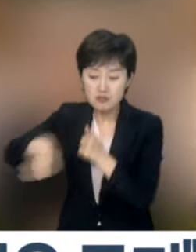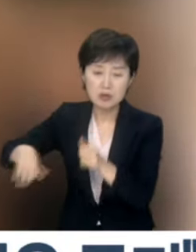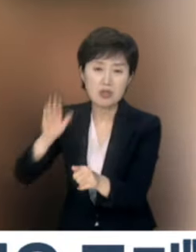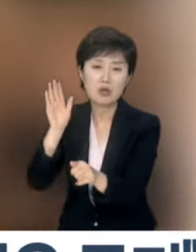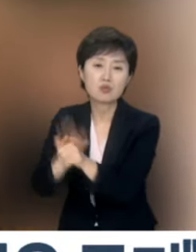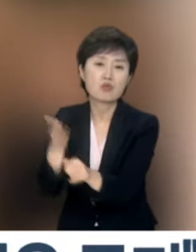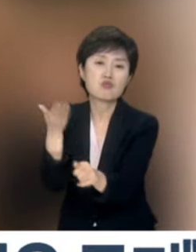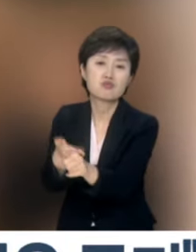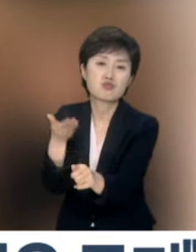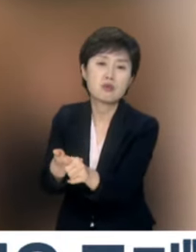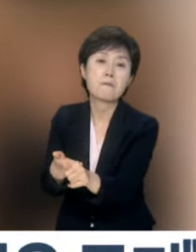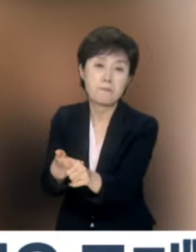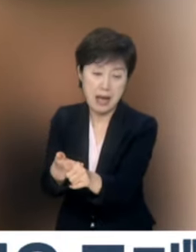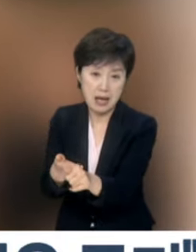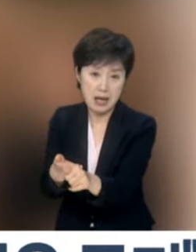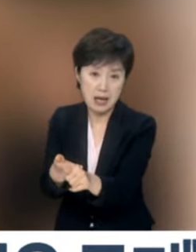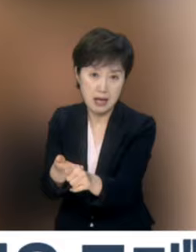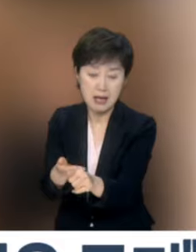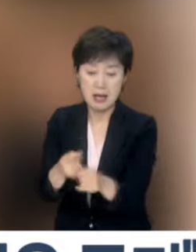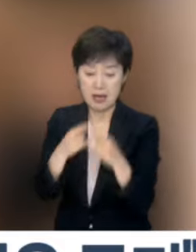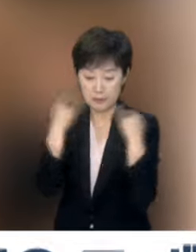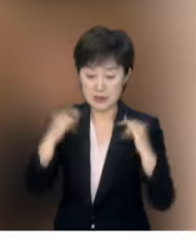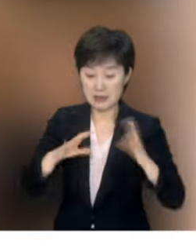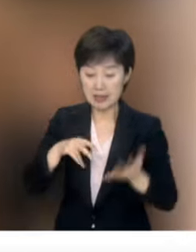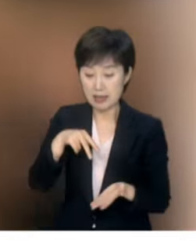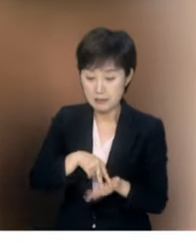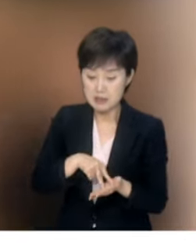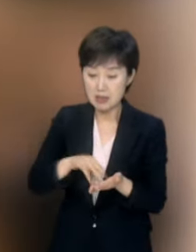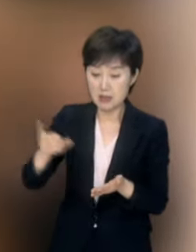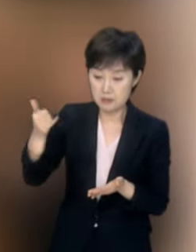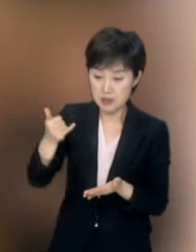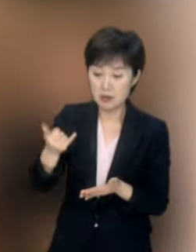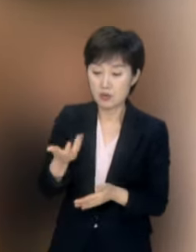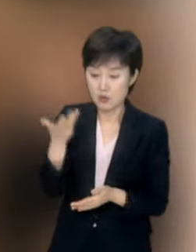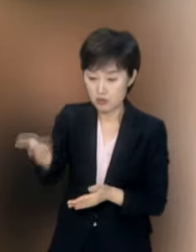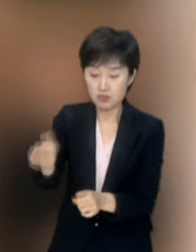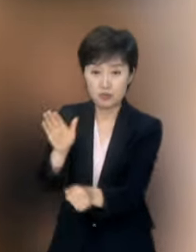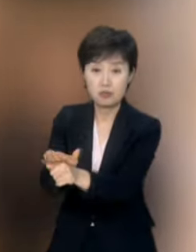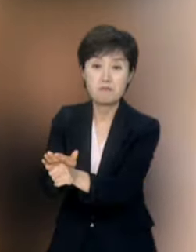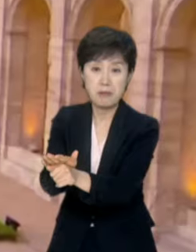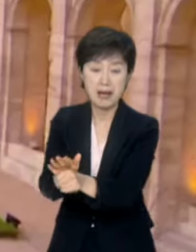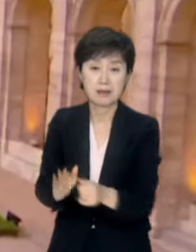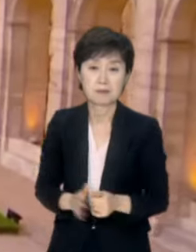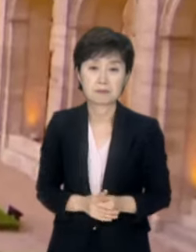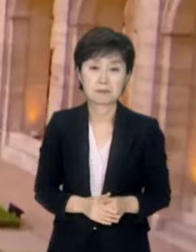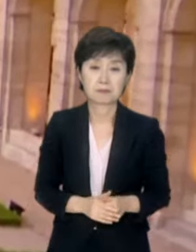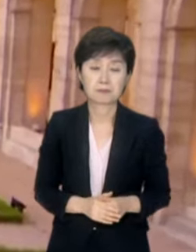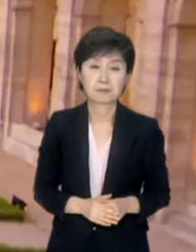공격을 일부 허용하자 전투기 지원 불가 방침에서 선회한 걸로 보입니다.